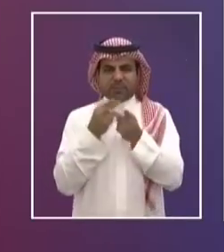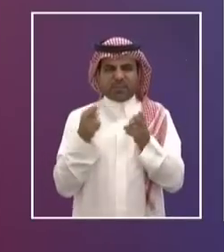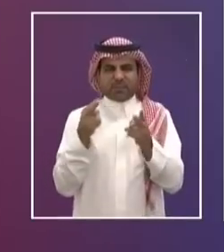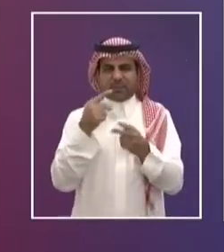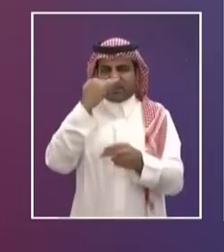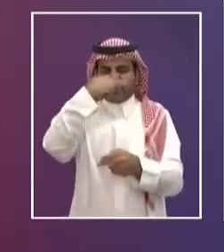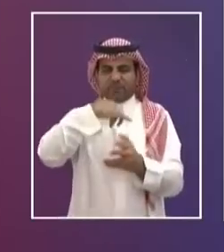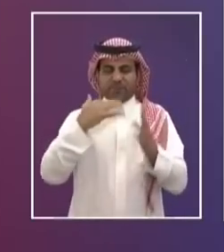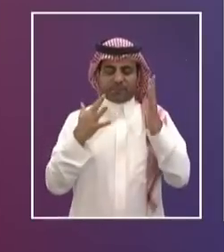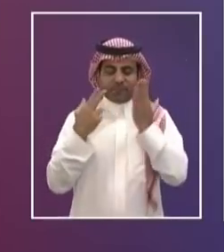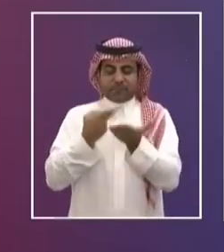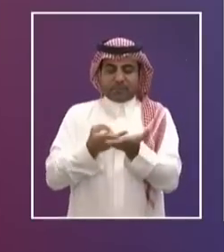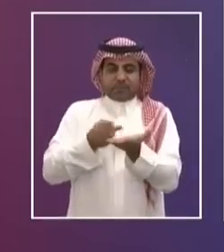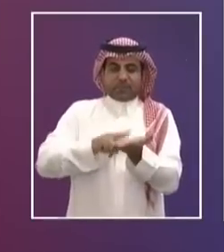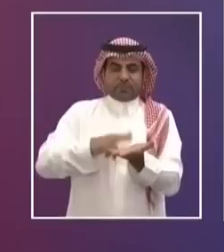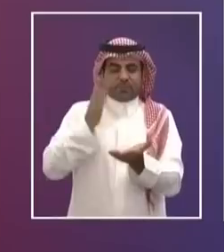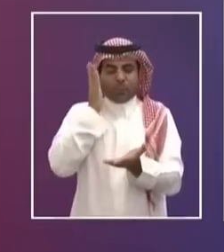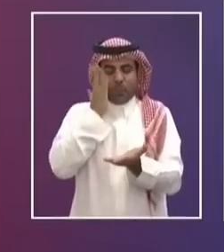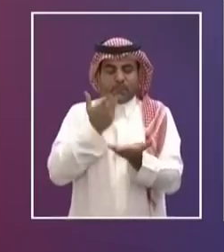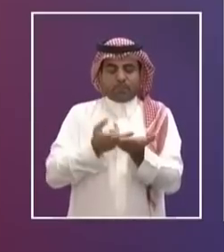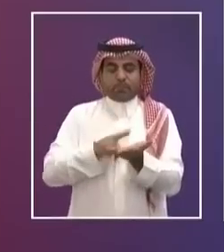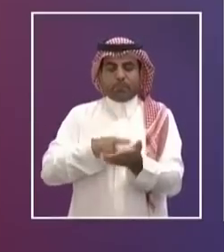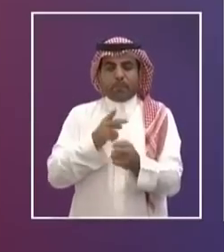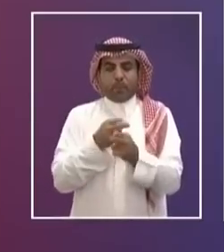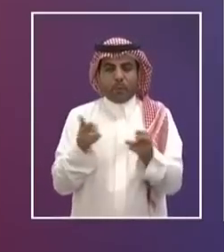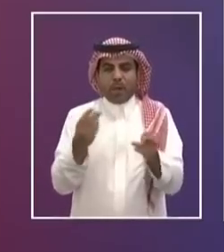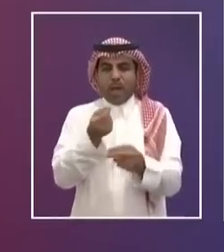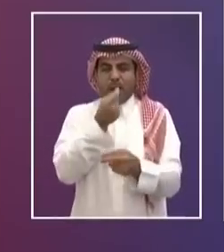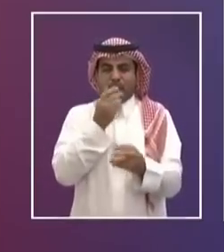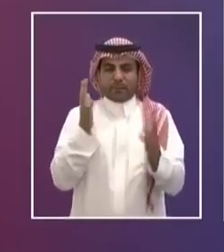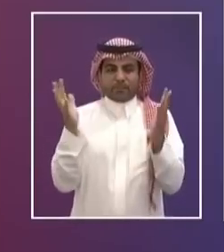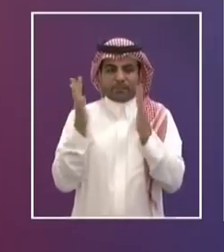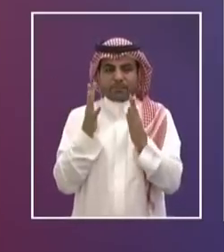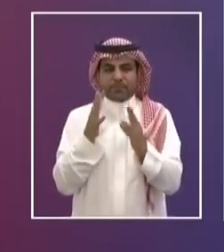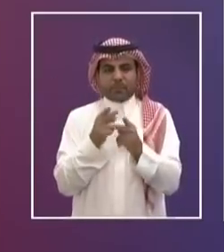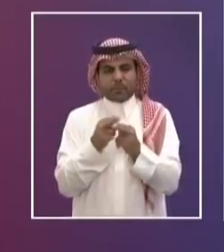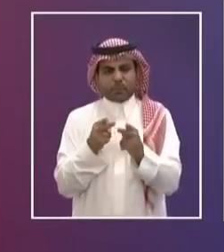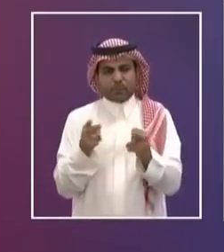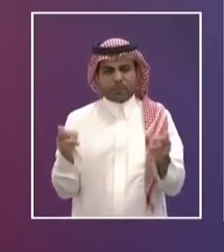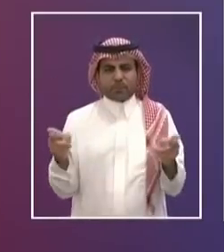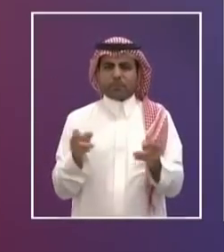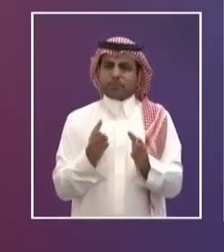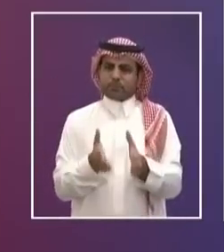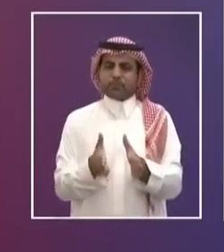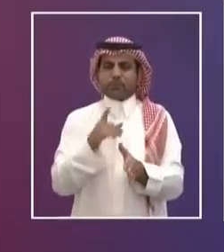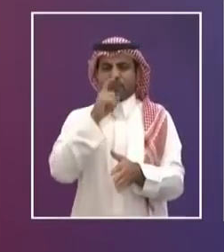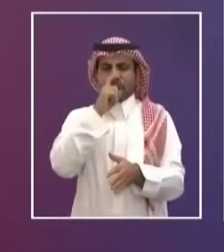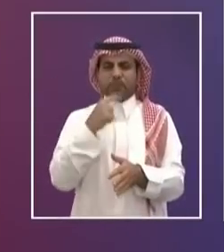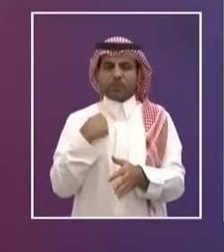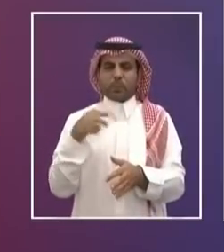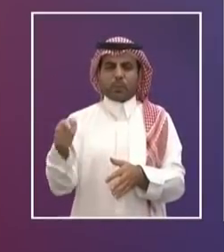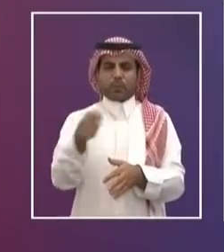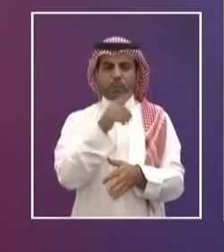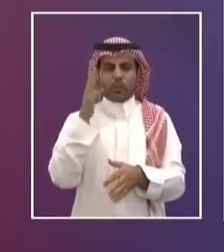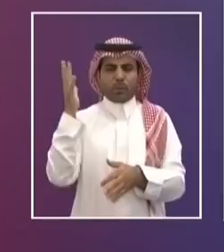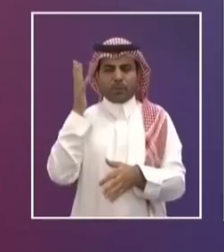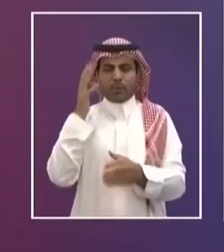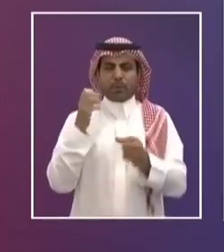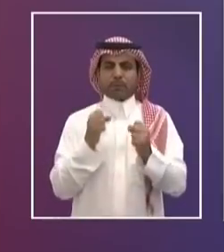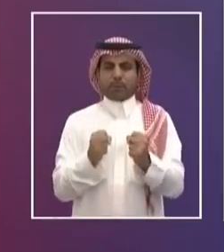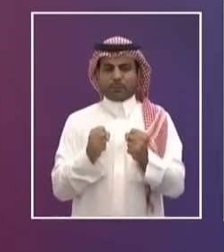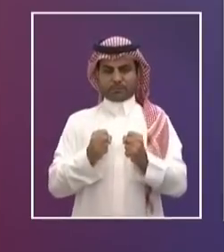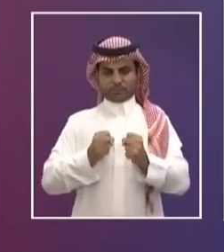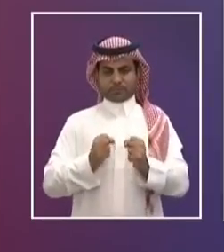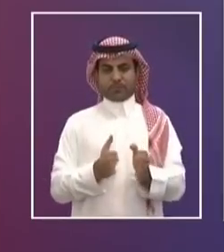الاضطرابات النوم، بعض اضطرابات الأكل، أمور أو أعراض كثيرة جميعنا قد يتعرض